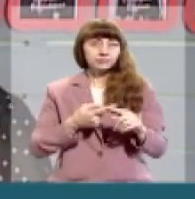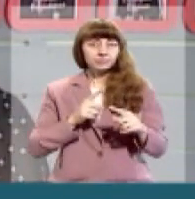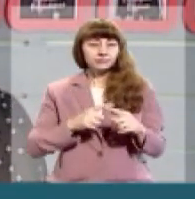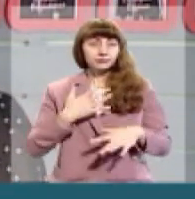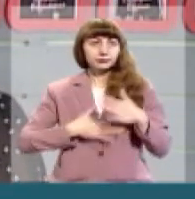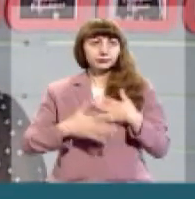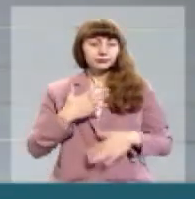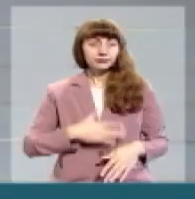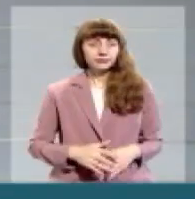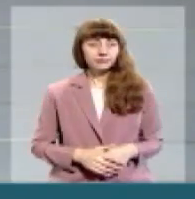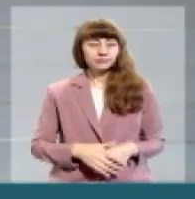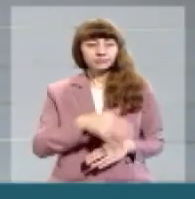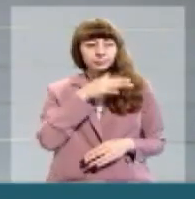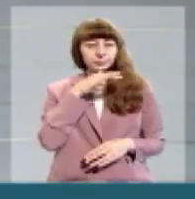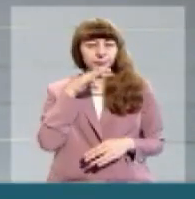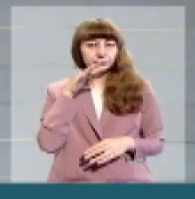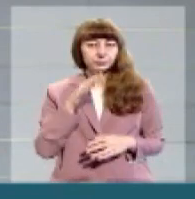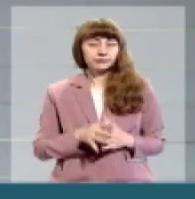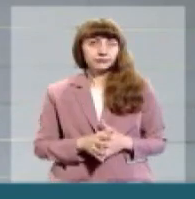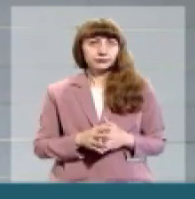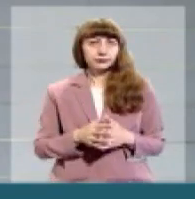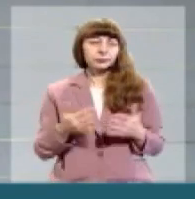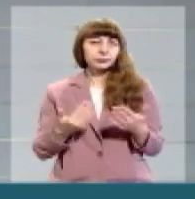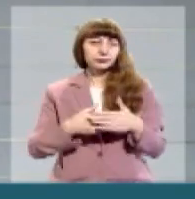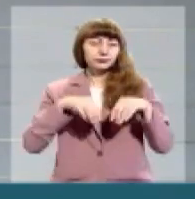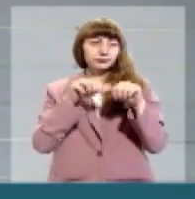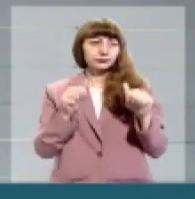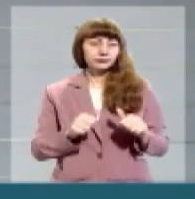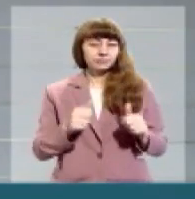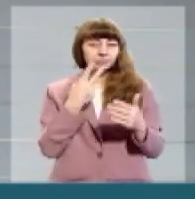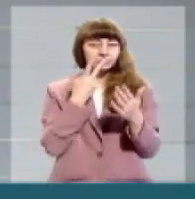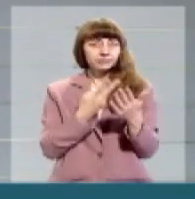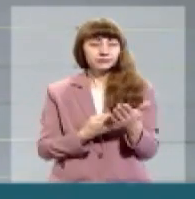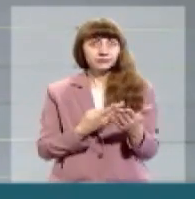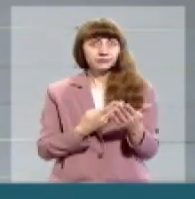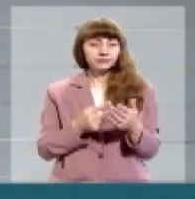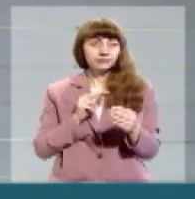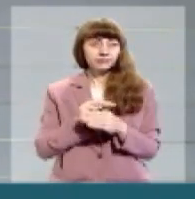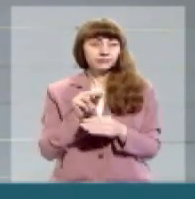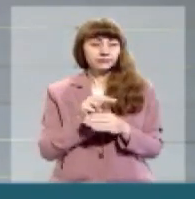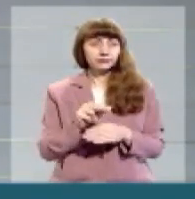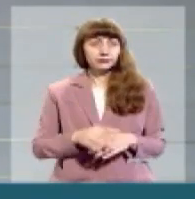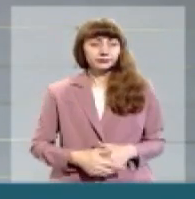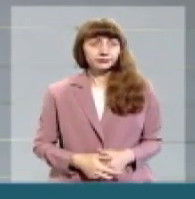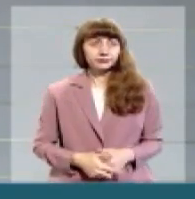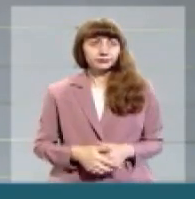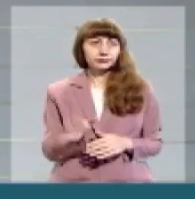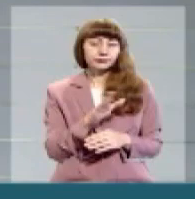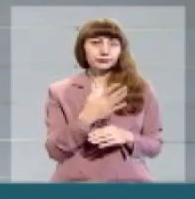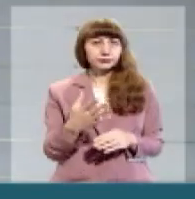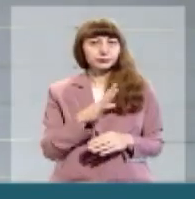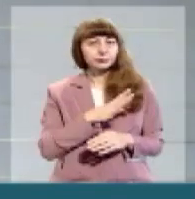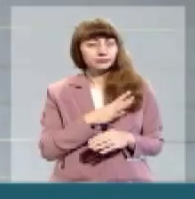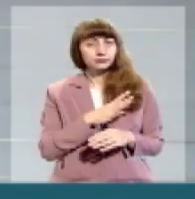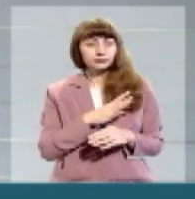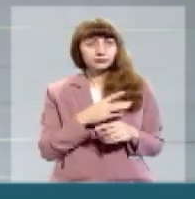тәжірибе алмасуға келіп отырмыз. Көп деген жаңа тәсілдермен таныстырды. Және де тәсілдердің өзінде де біраз өзгешеліктер болды. Өзгешеліктер